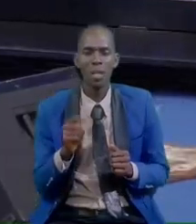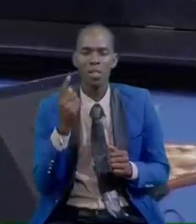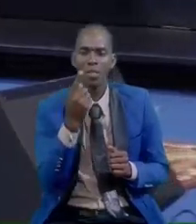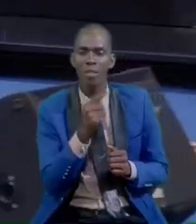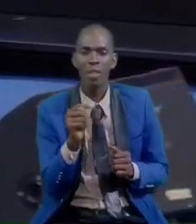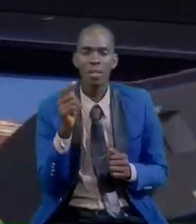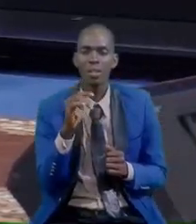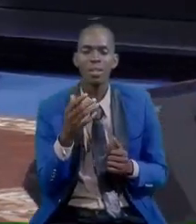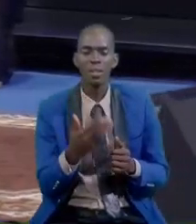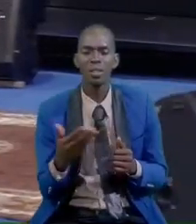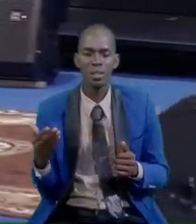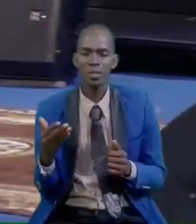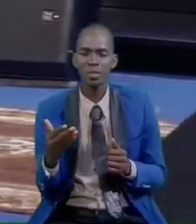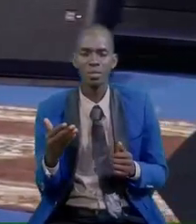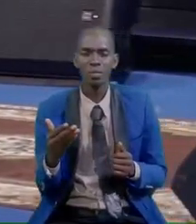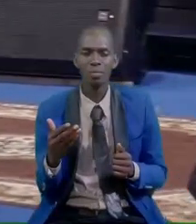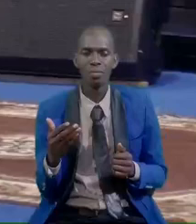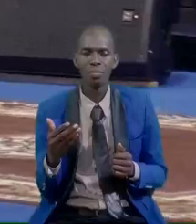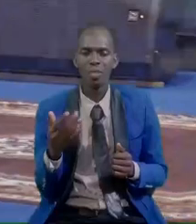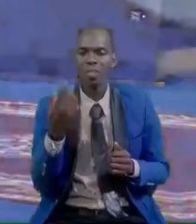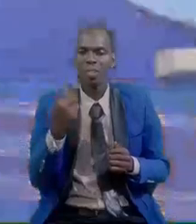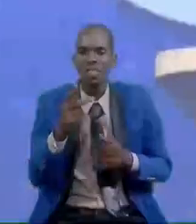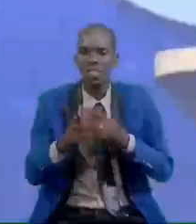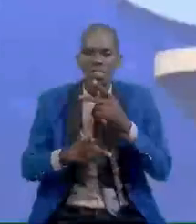lecteurs, la chose dans leur cœur.